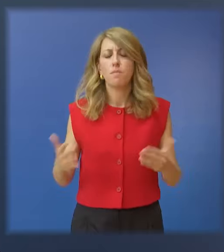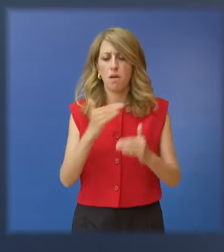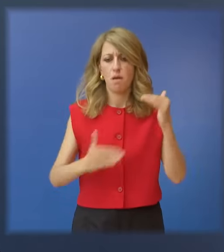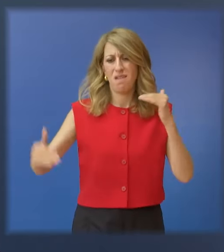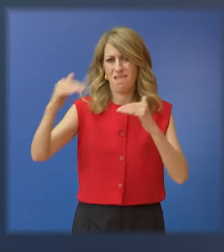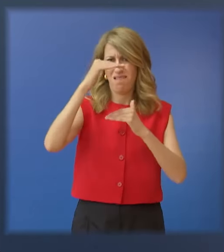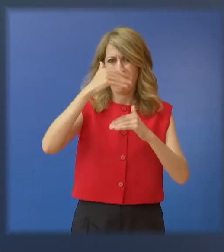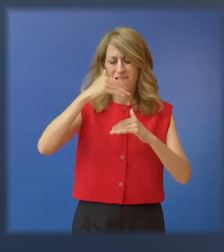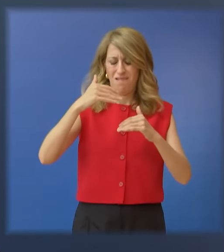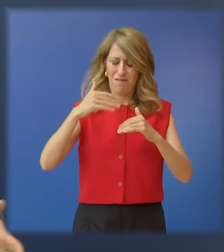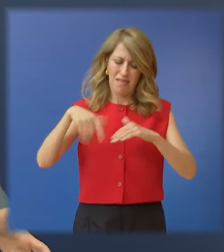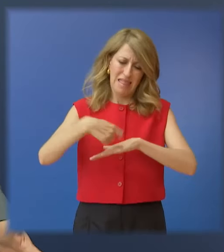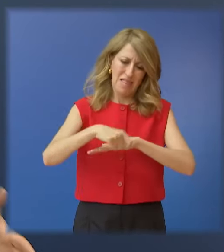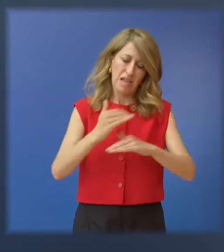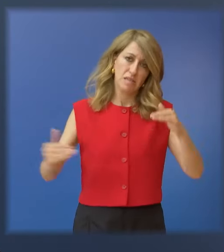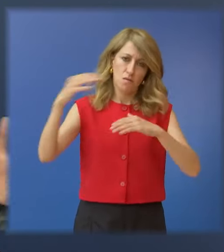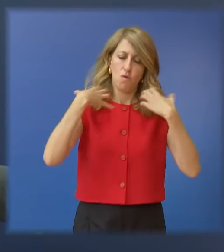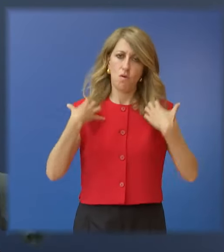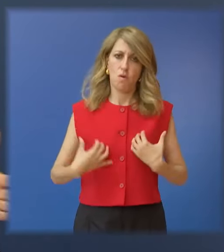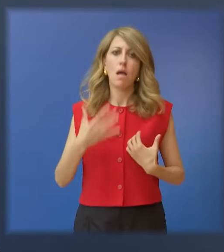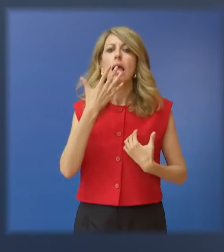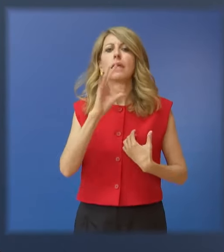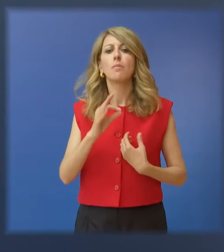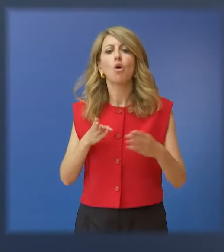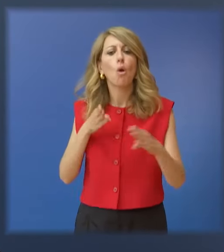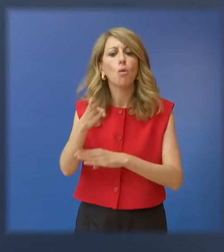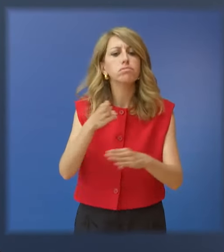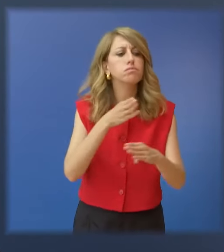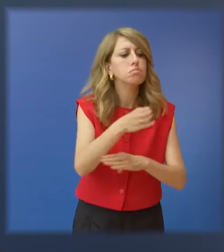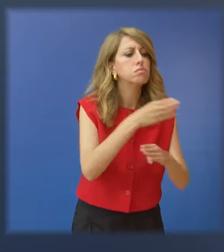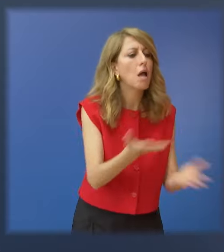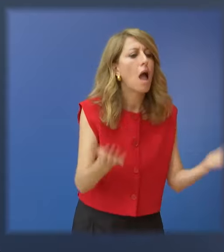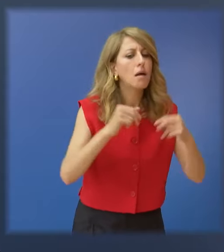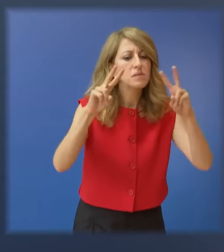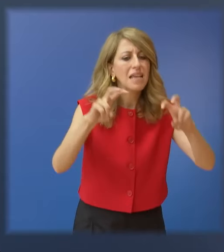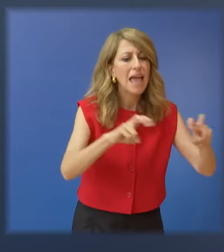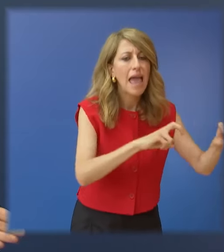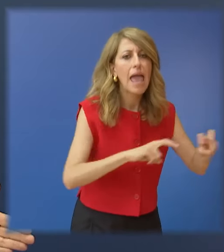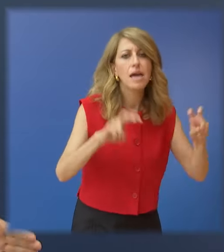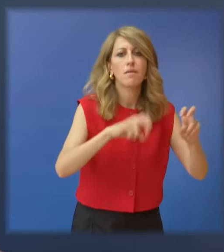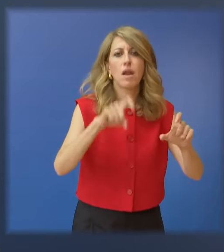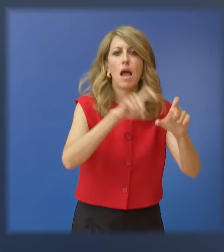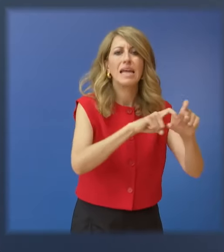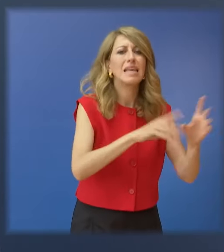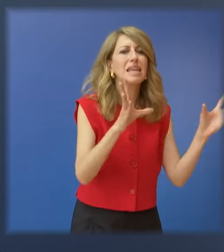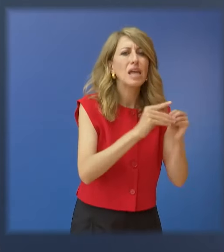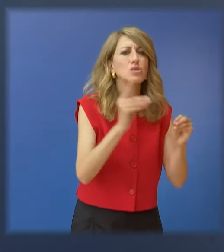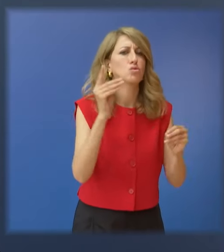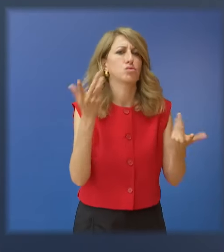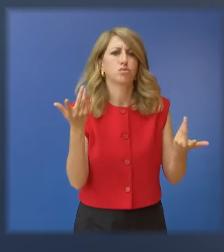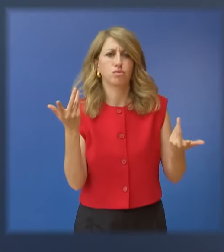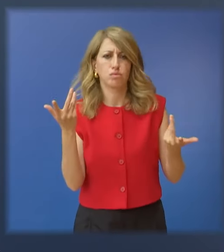πάγος και συνολικά η δικαιοσύνη ξέρει καλύτερα είναι μια ανοιχτή υπο διερεύνηση υπόθεση δεν μπορούμε να κάνουμε κάποιο σχολιασμό ούτε να